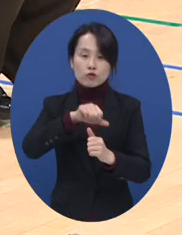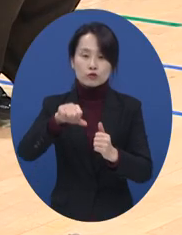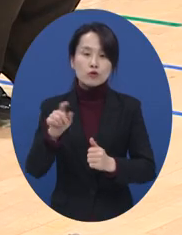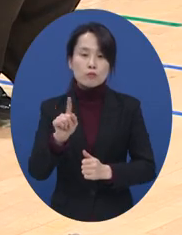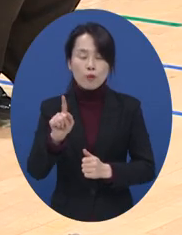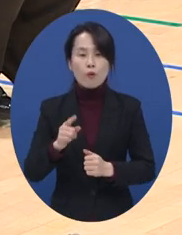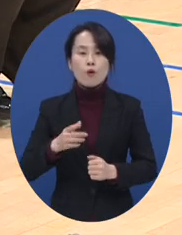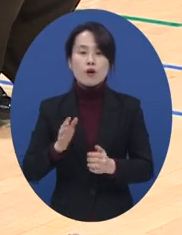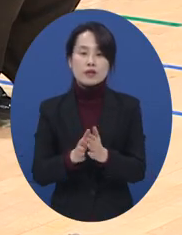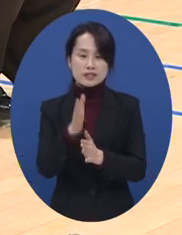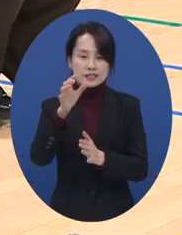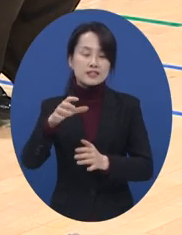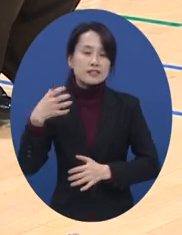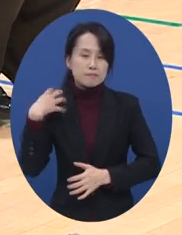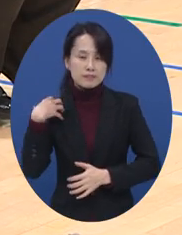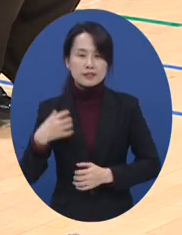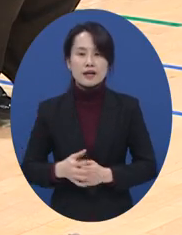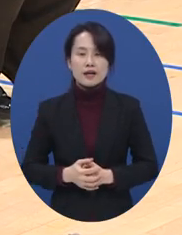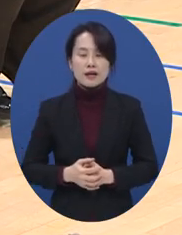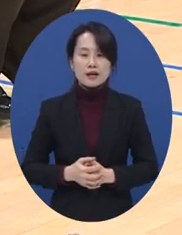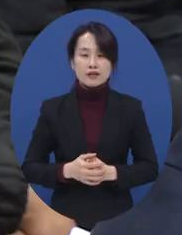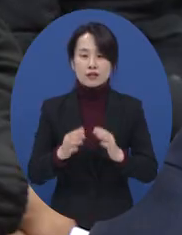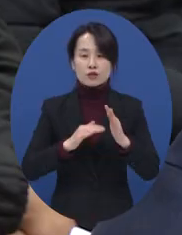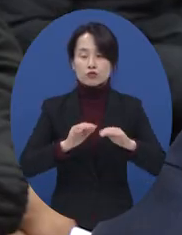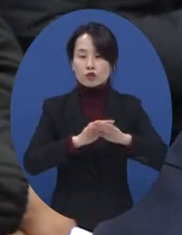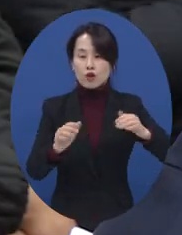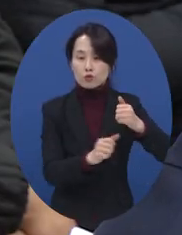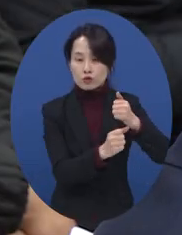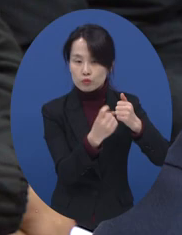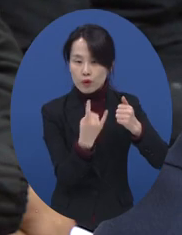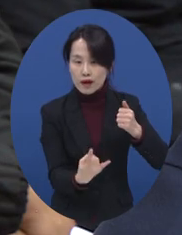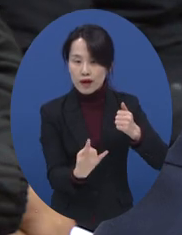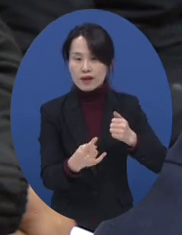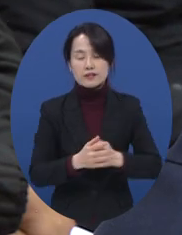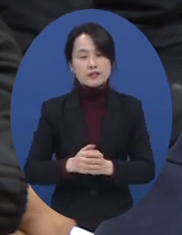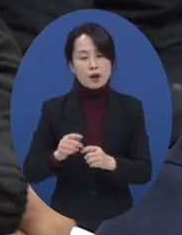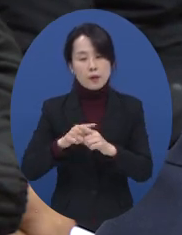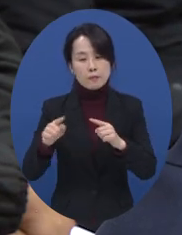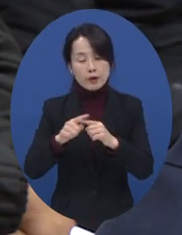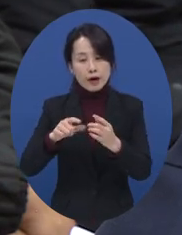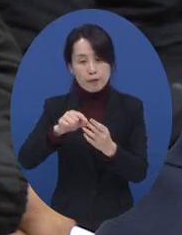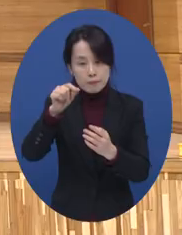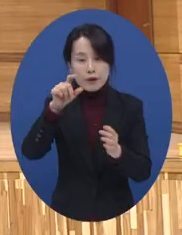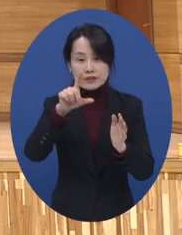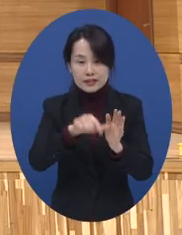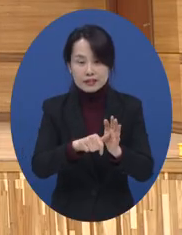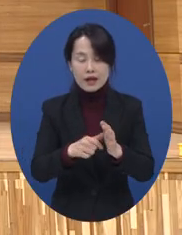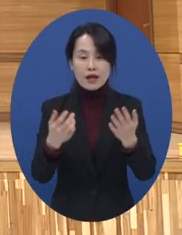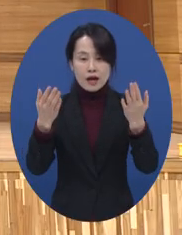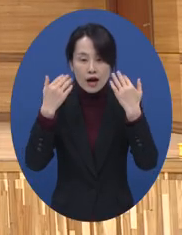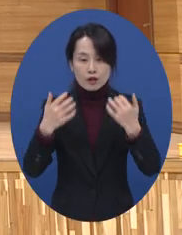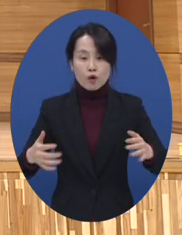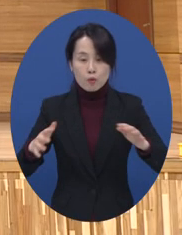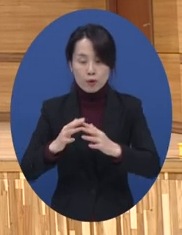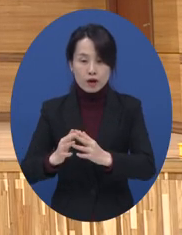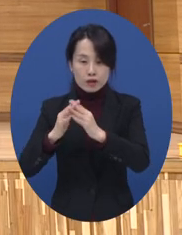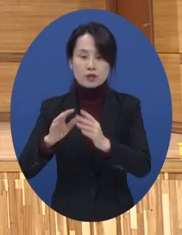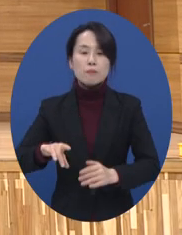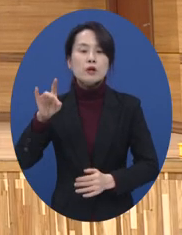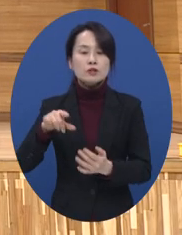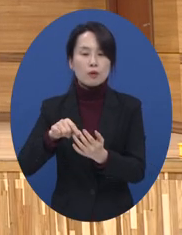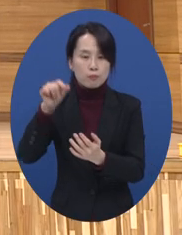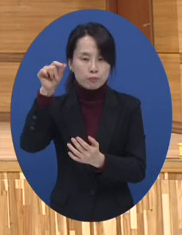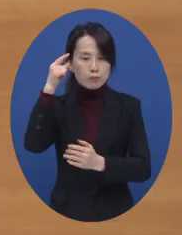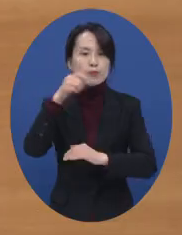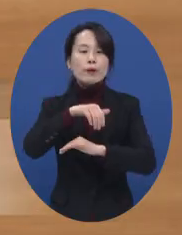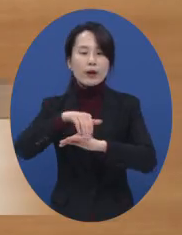지자체가 맡습니다. 또 균형위와 문체부는 생활 SOC 사업 공모 및 평가 선정 시 학교 복합시설의 우선 검토를 담당하기로